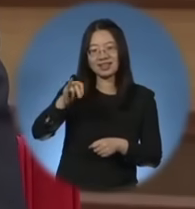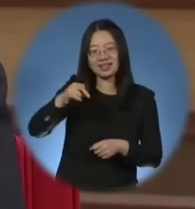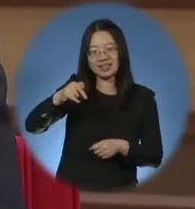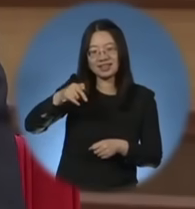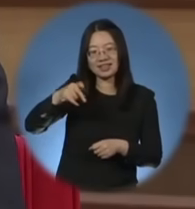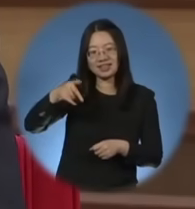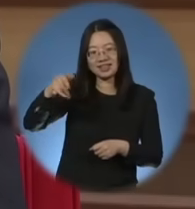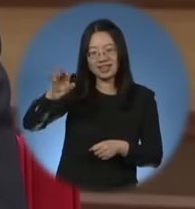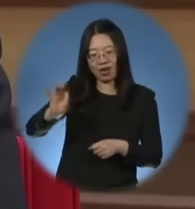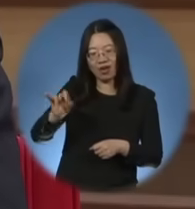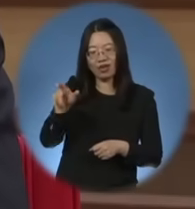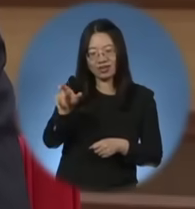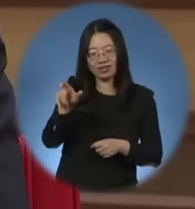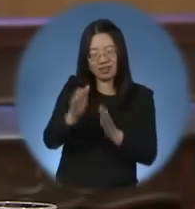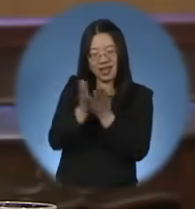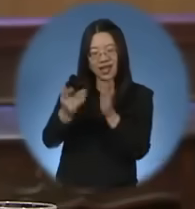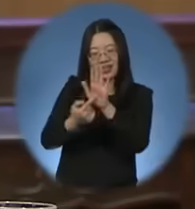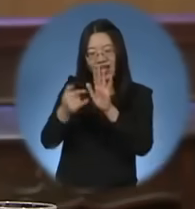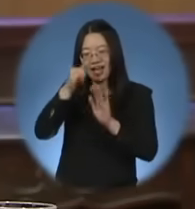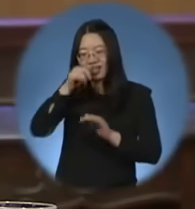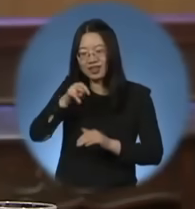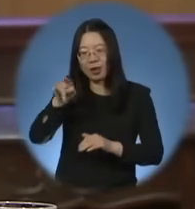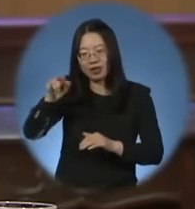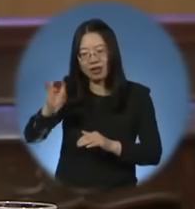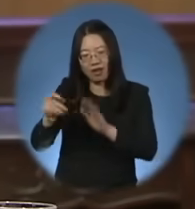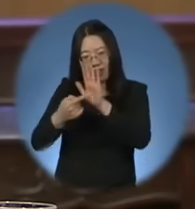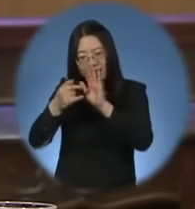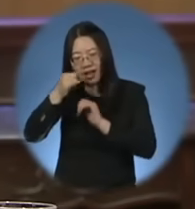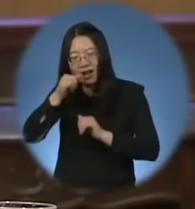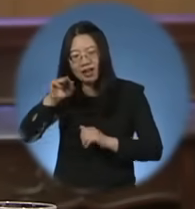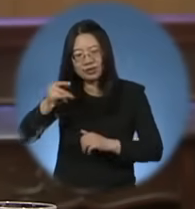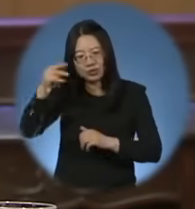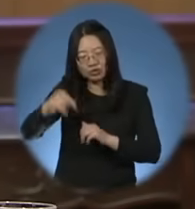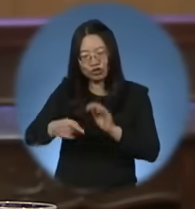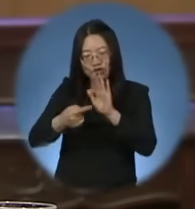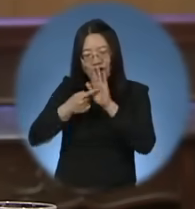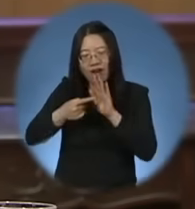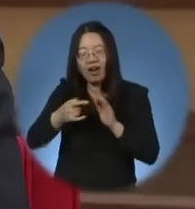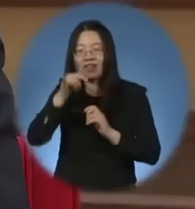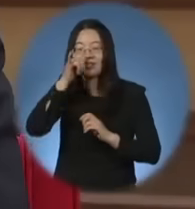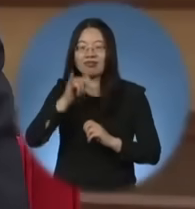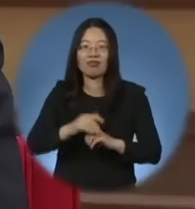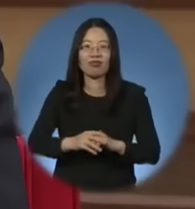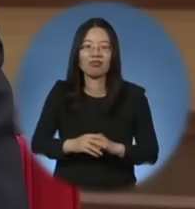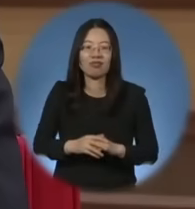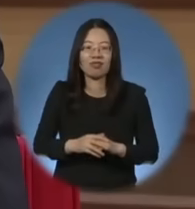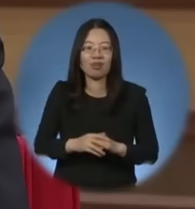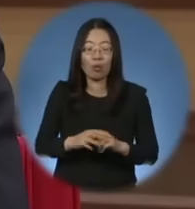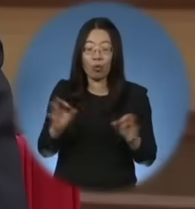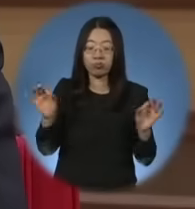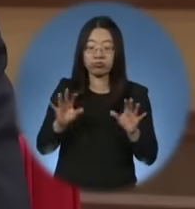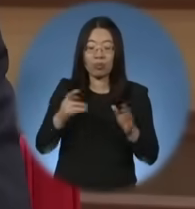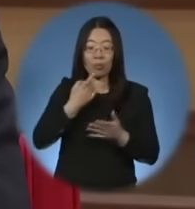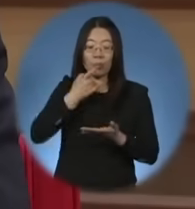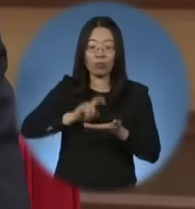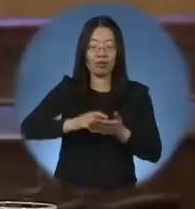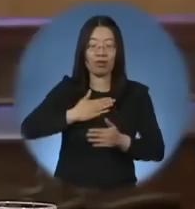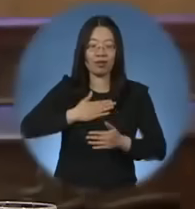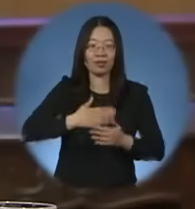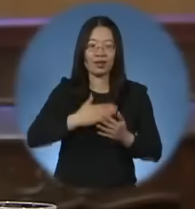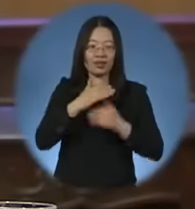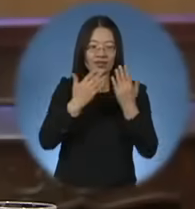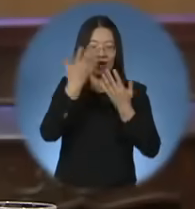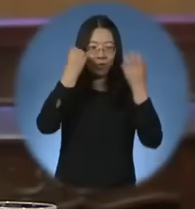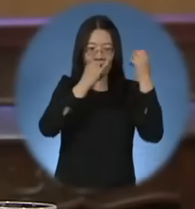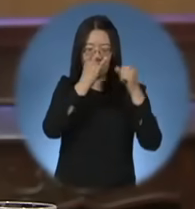나오는 거예요 시경에서 따오 시경이 나 서경이 어디 춘추이허 나왔다고 그분 금방 알아요 예